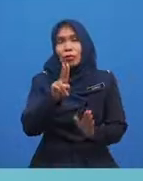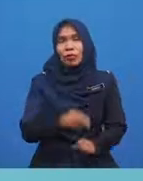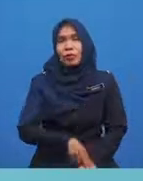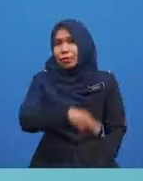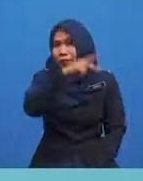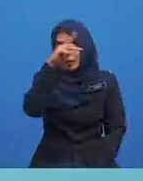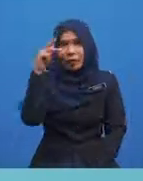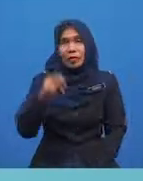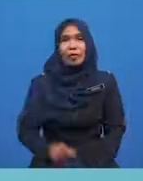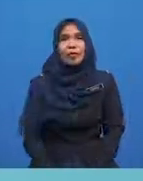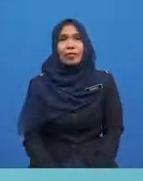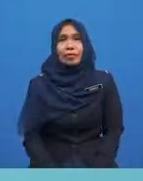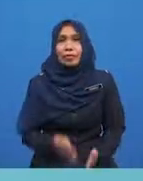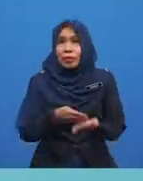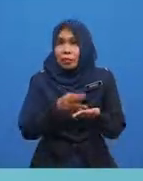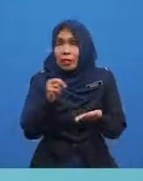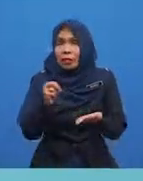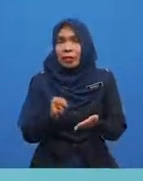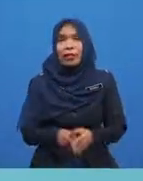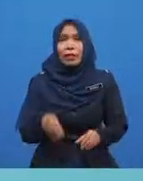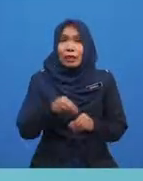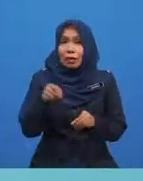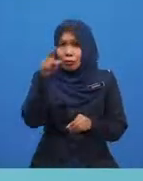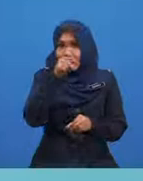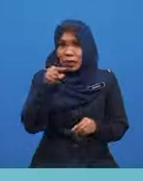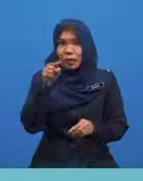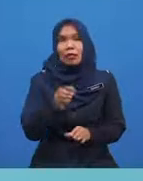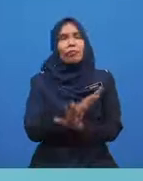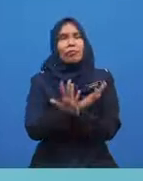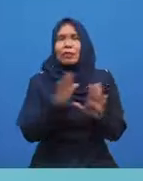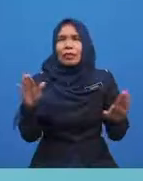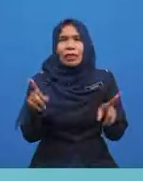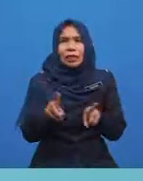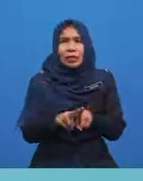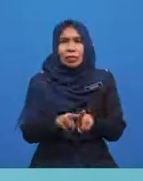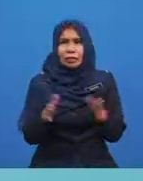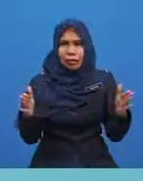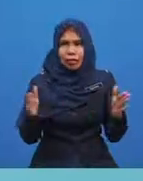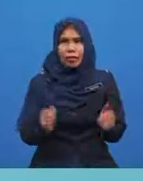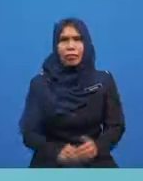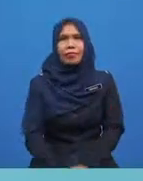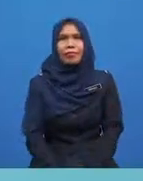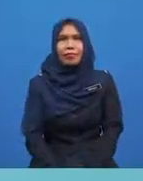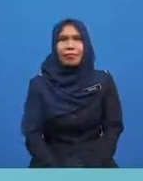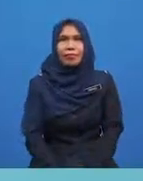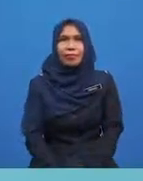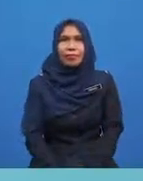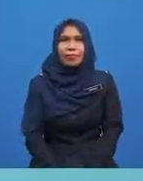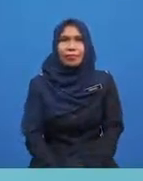Kerana bahagian dalam bulatan ini tidak sama besar.